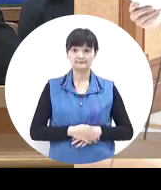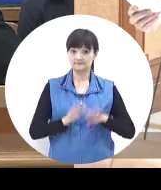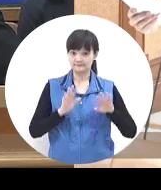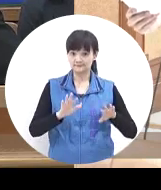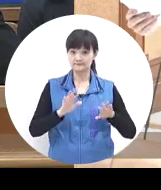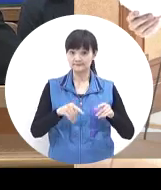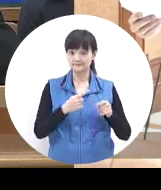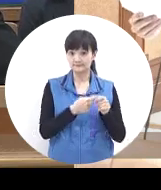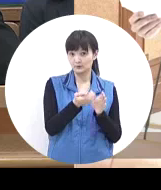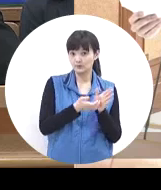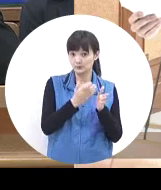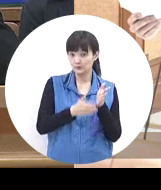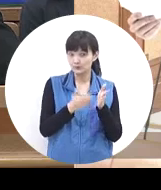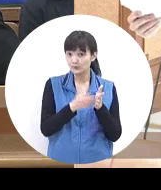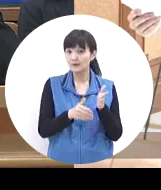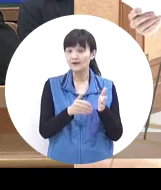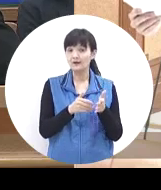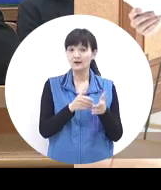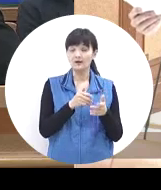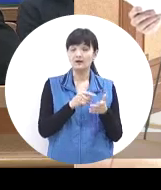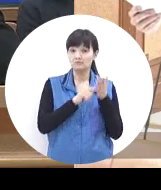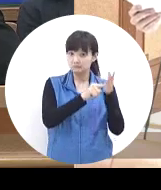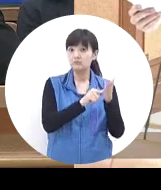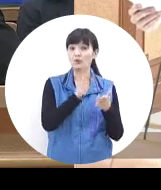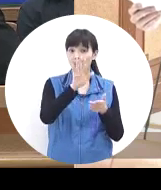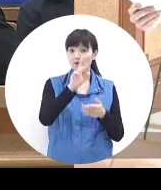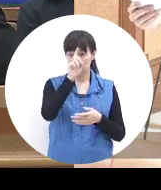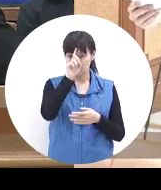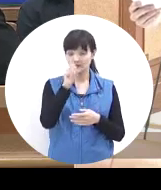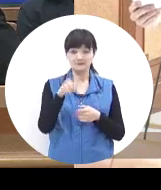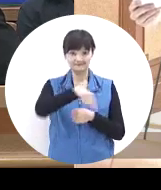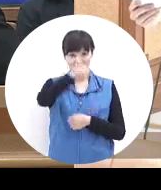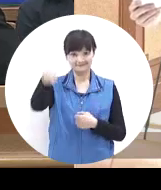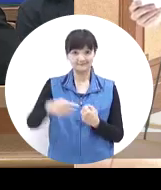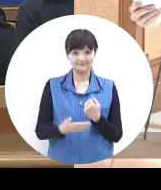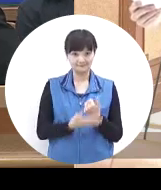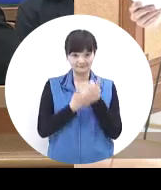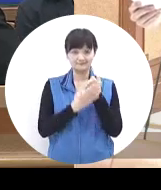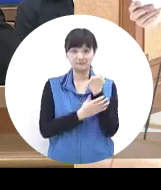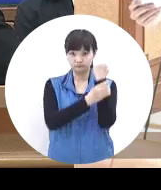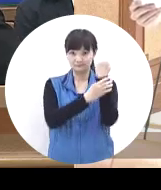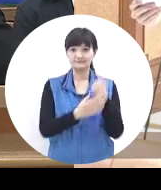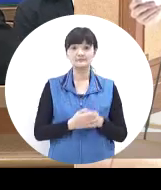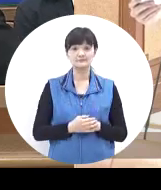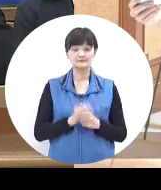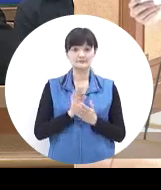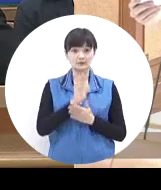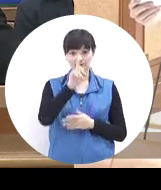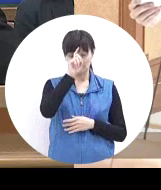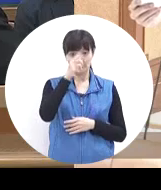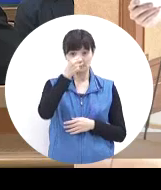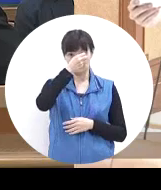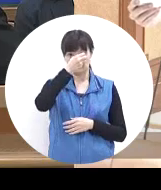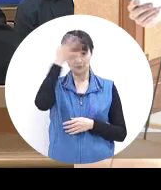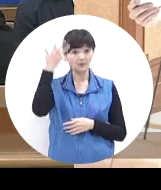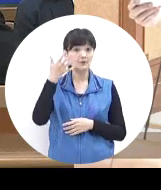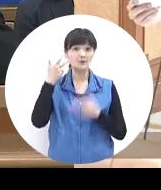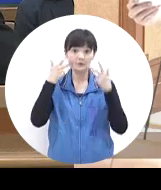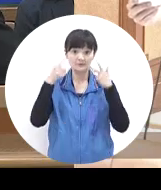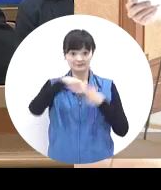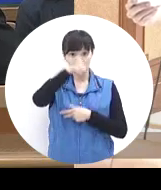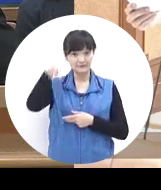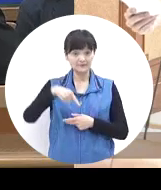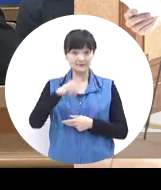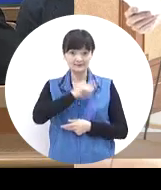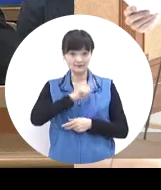预算也希望你支持，更重要能够实际落实上我们的原住民在青年这个部分的创业上，可以给他们鼓励一